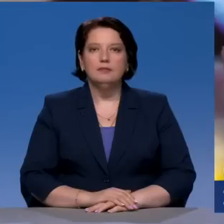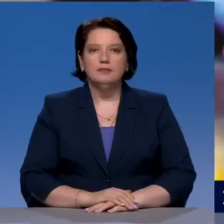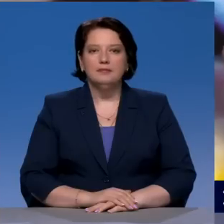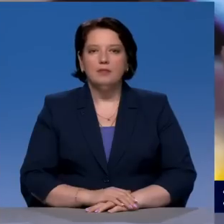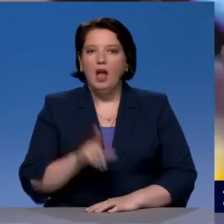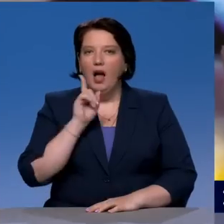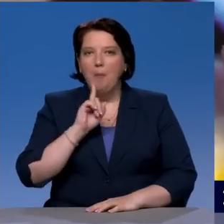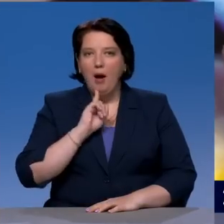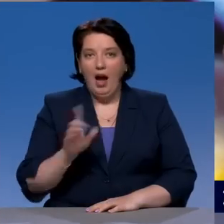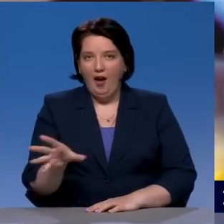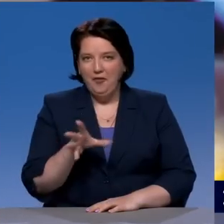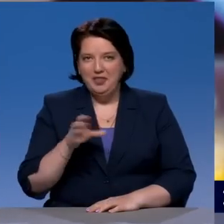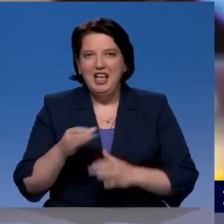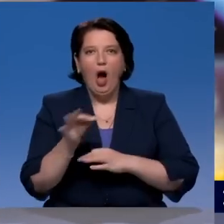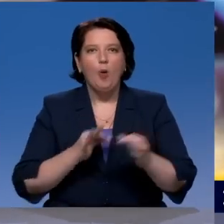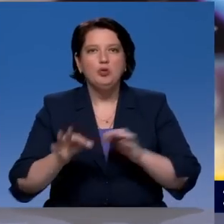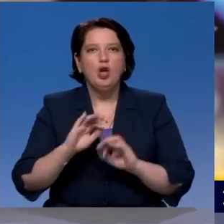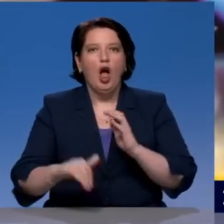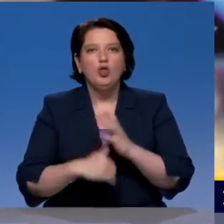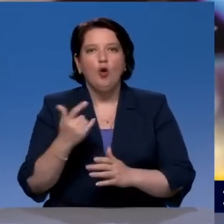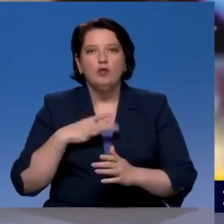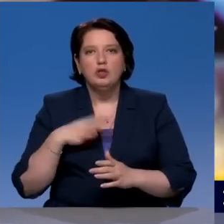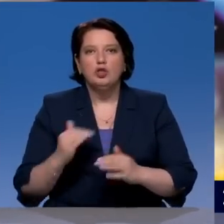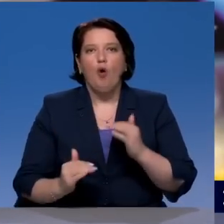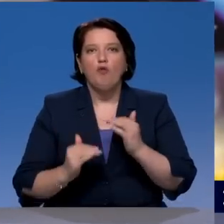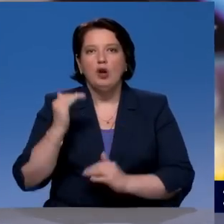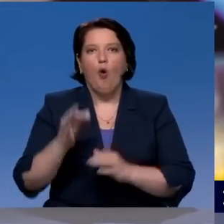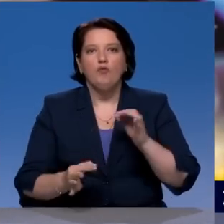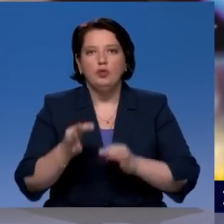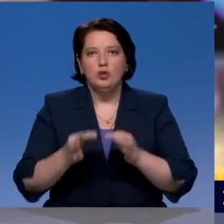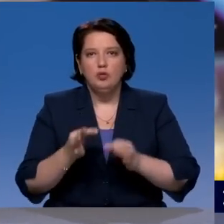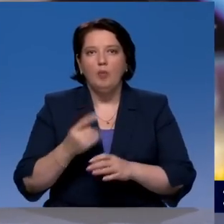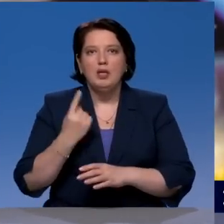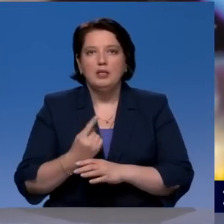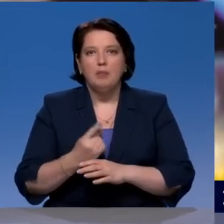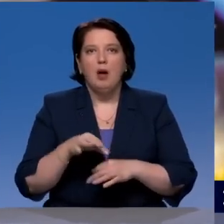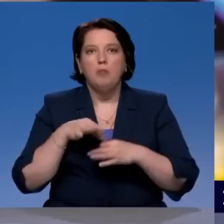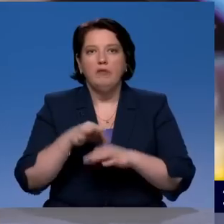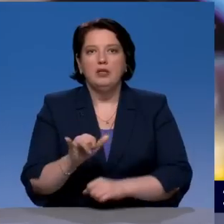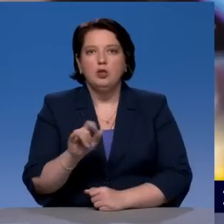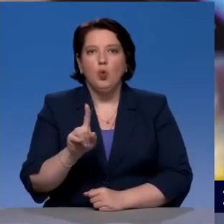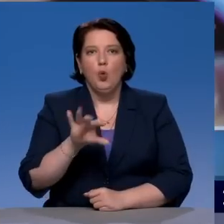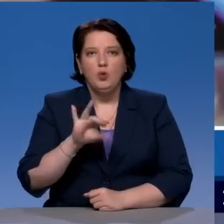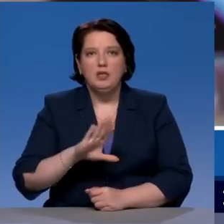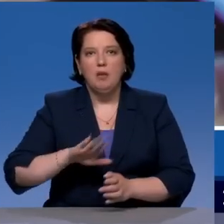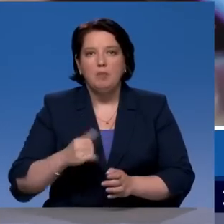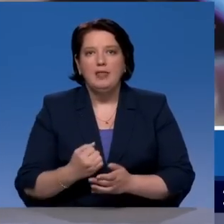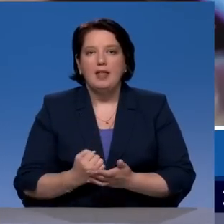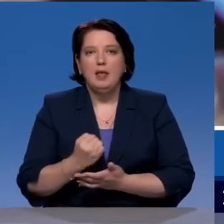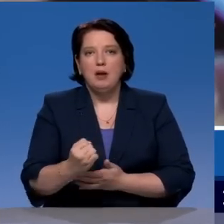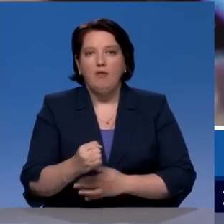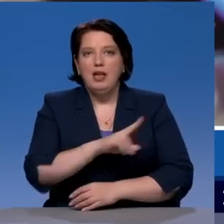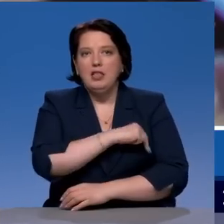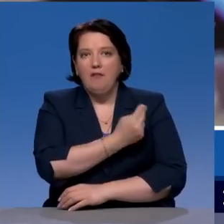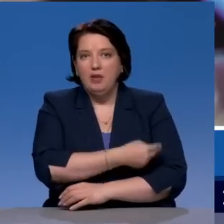Ну, пока все обсуждали сегодня новость о том, что Верховный суд России запретил проводить УЗИ без направления врача или другого медицинского специалиста, на самом деле новости-то